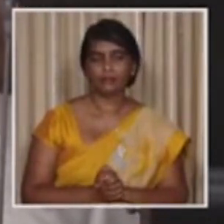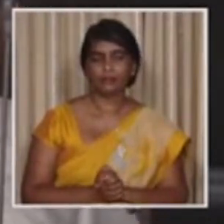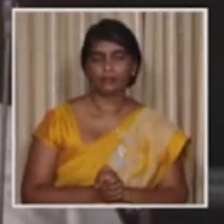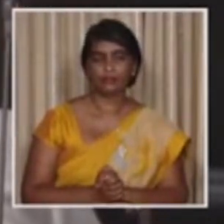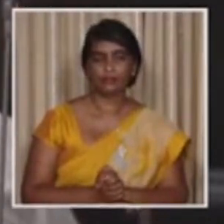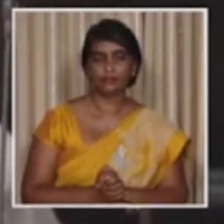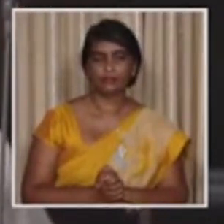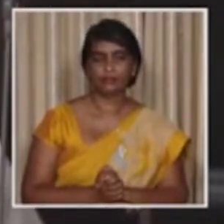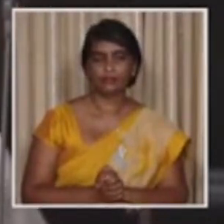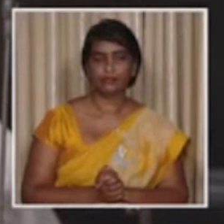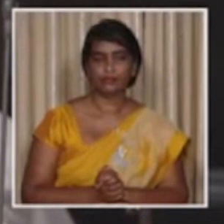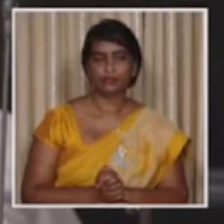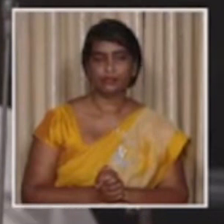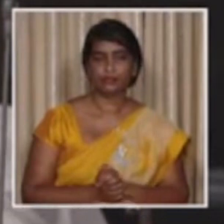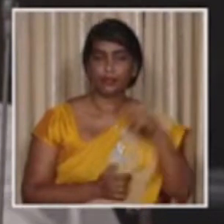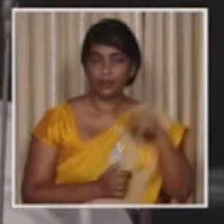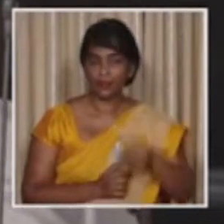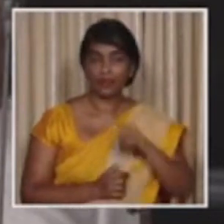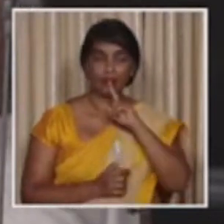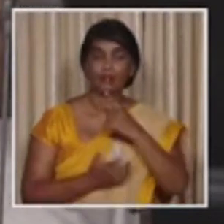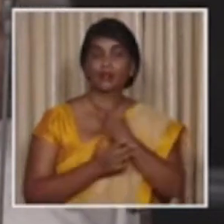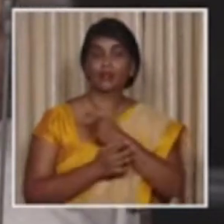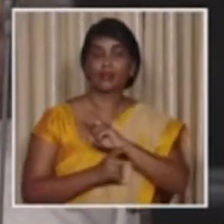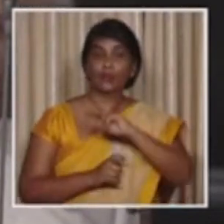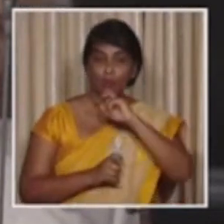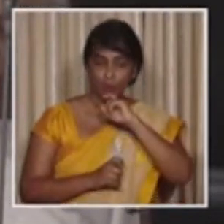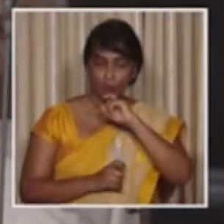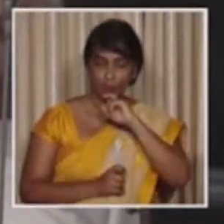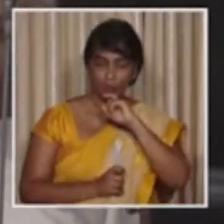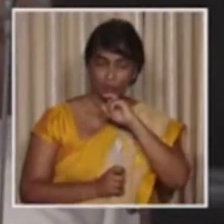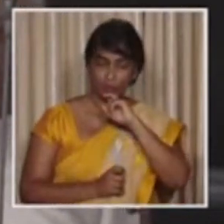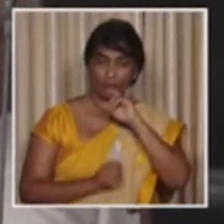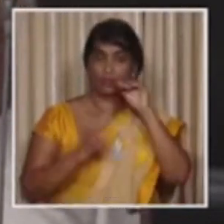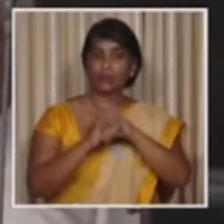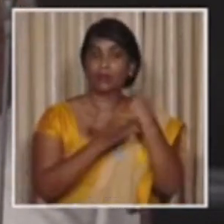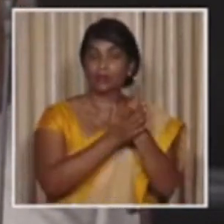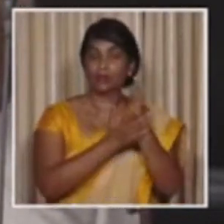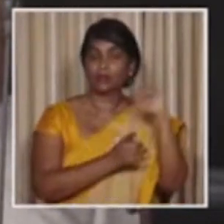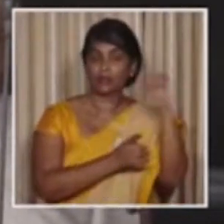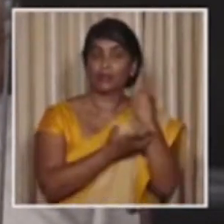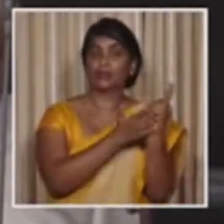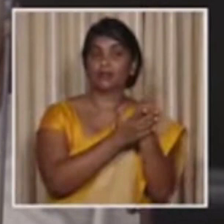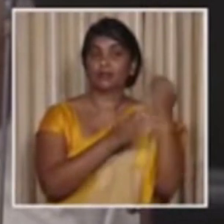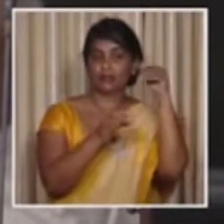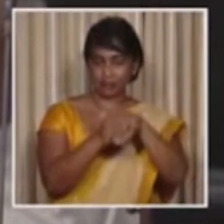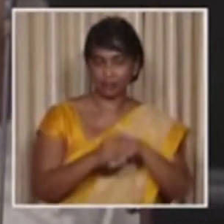දැන් ඇවිල්ලා කියන හෙලිකොප්ටරේ ගන්න ශ්‍රේෂ්ඨාදී කරන්නේ වෙයි. බෑවුව පළවෙනි හෙලිකොප්ටරේ මේකයි.